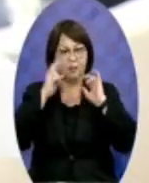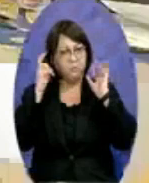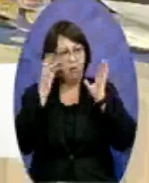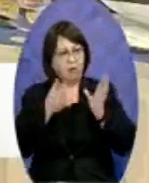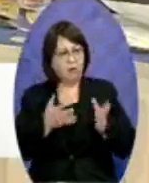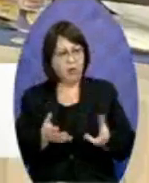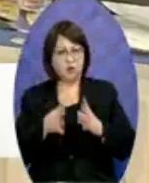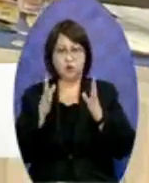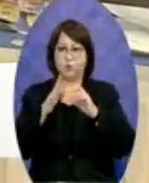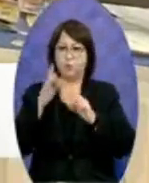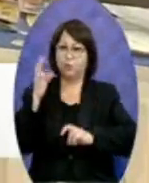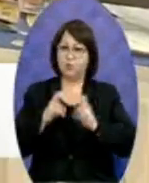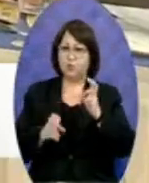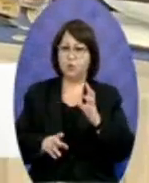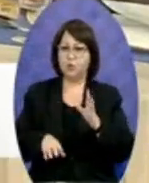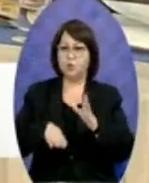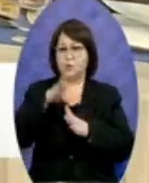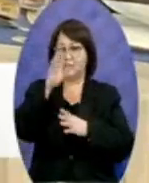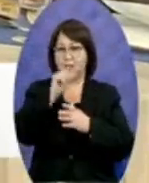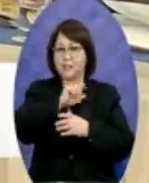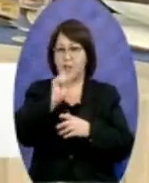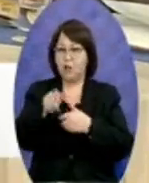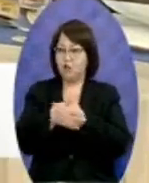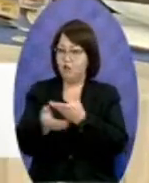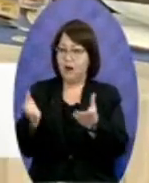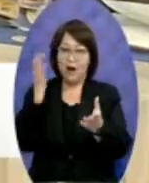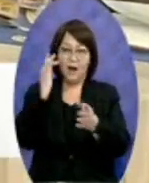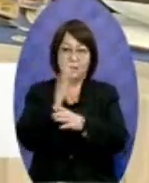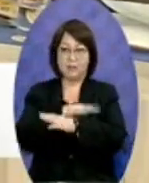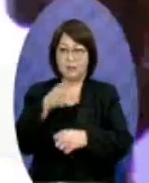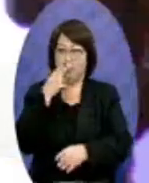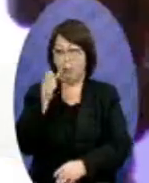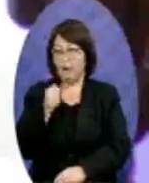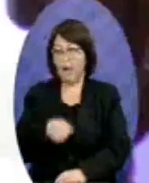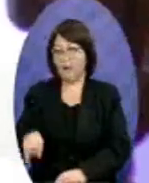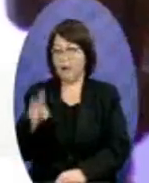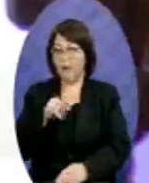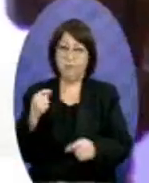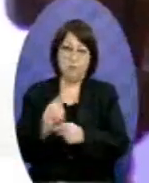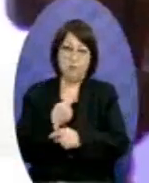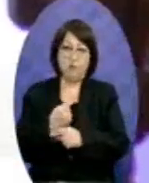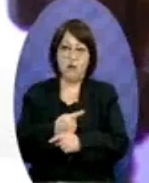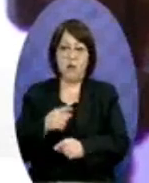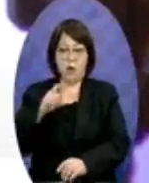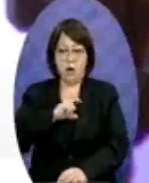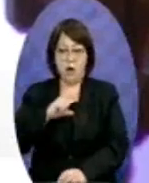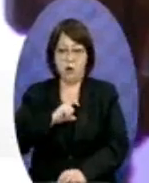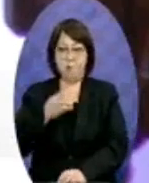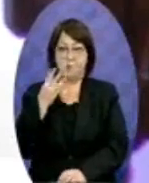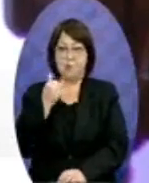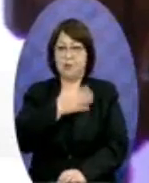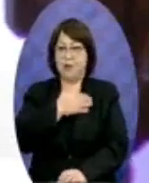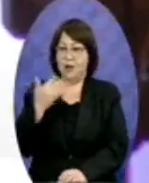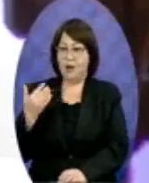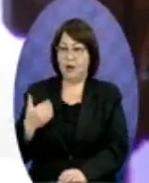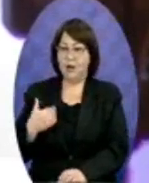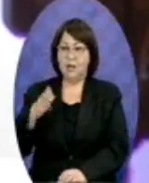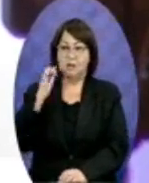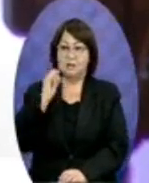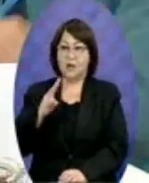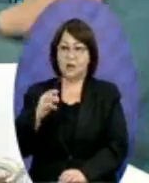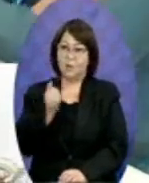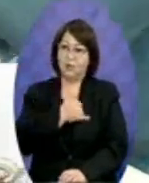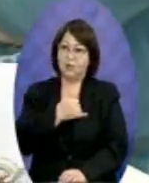үйлдвэрлэлийг хөгжүүлэх сангаас зээл олгож байгаа аргачлан өөрөө алдаатай байна. Жишээ нь эрх мэдэлтэй хин нэгэн хүн тухайн сангийн удирдлагуудад